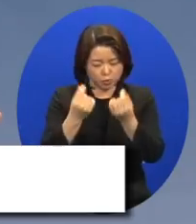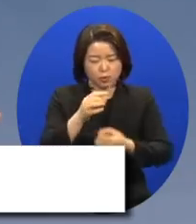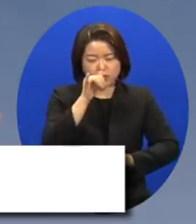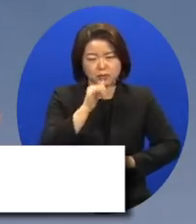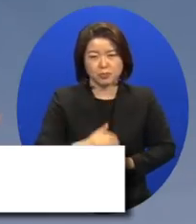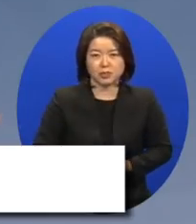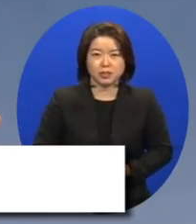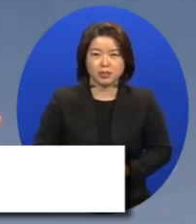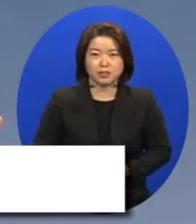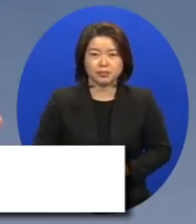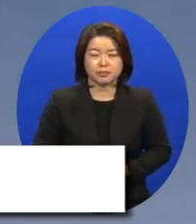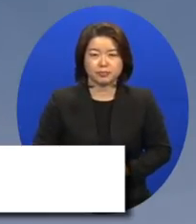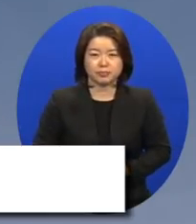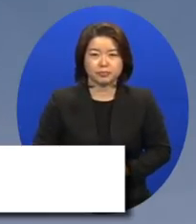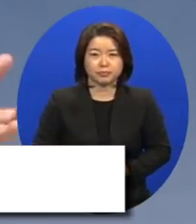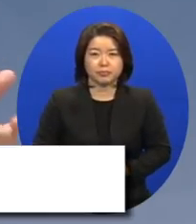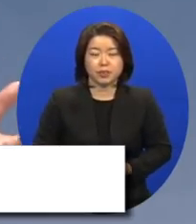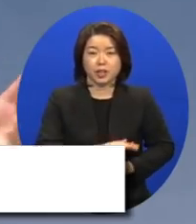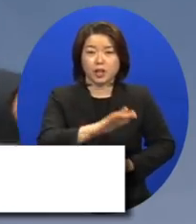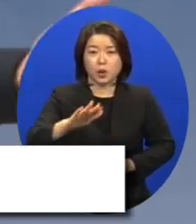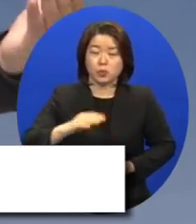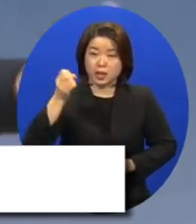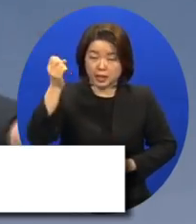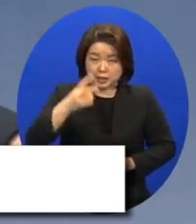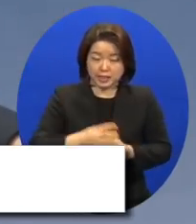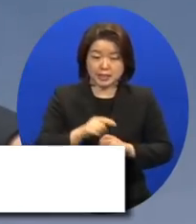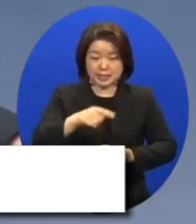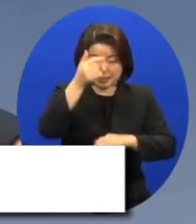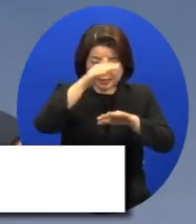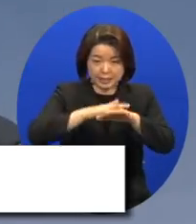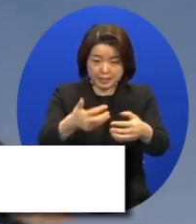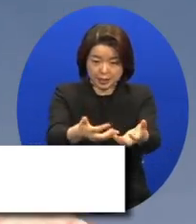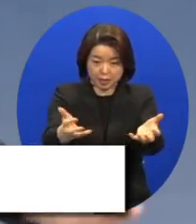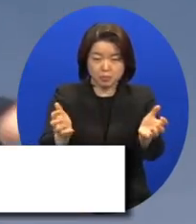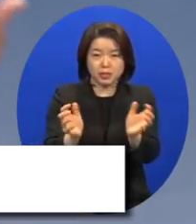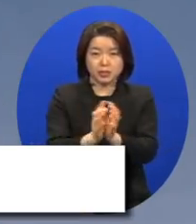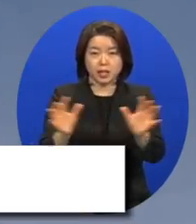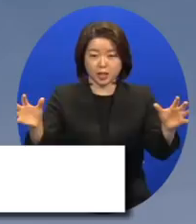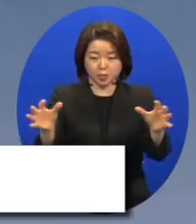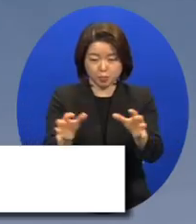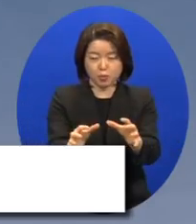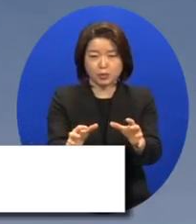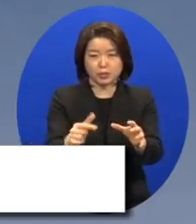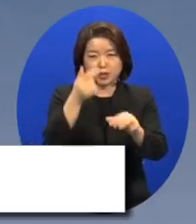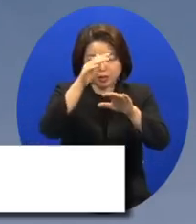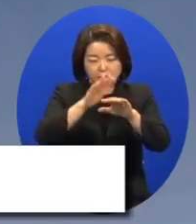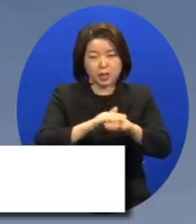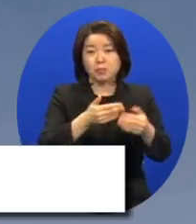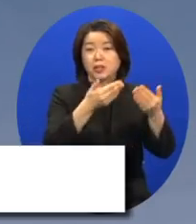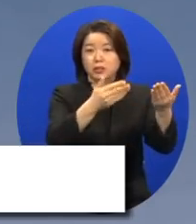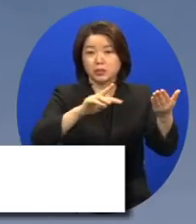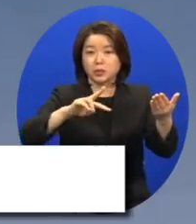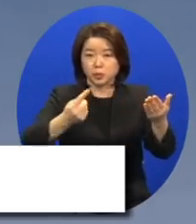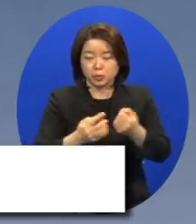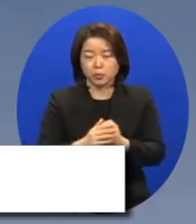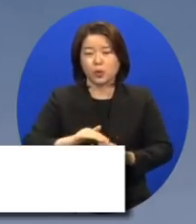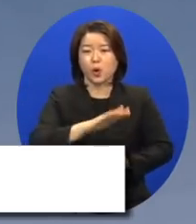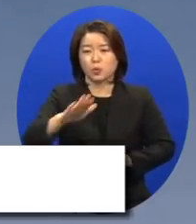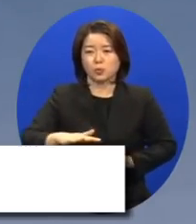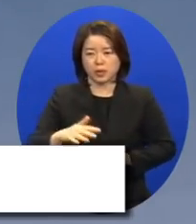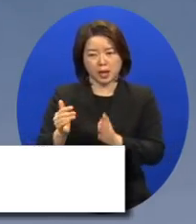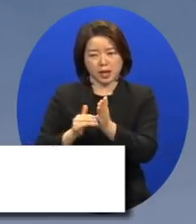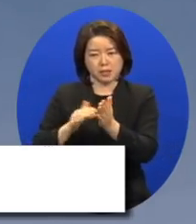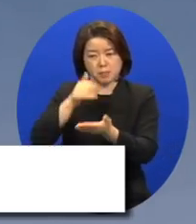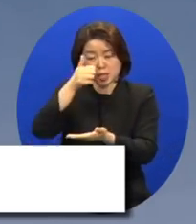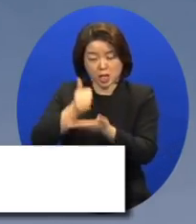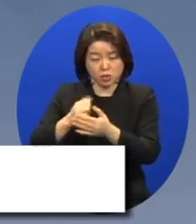것입니다 우리가 다시 예배당에 모여서 예배를 드린다 하더라도 우리가 은밀한